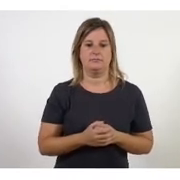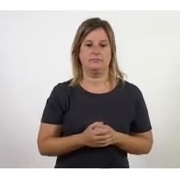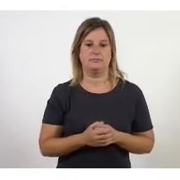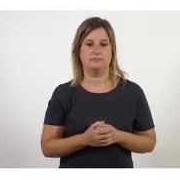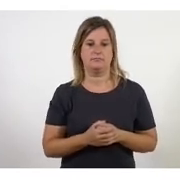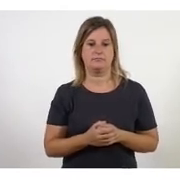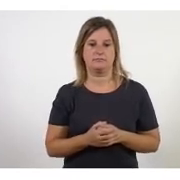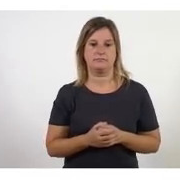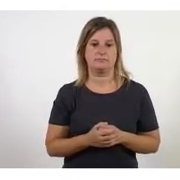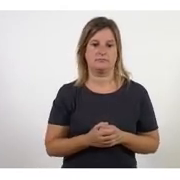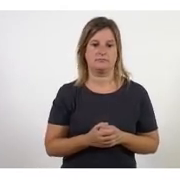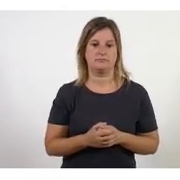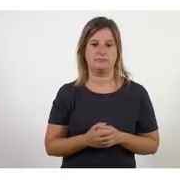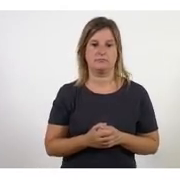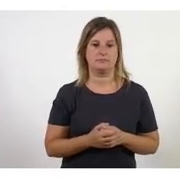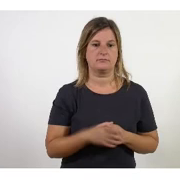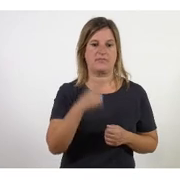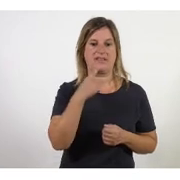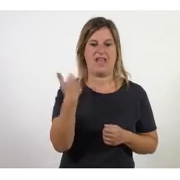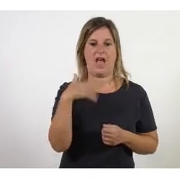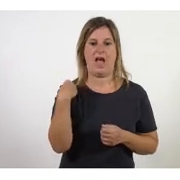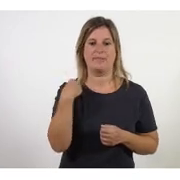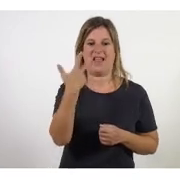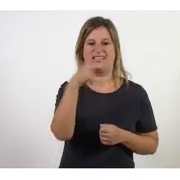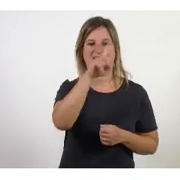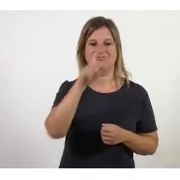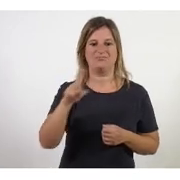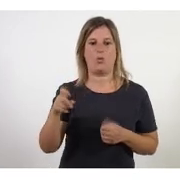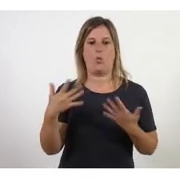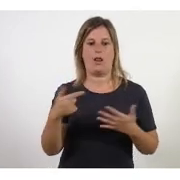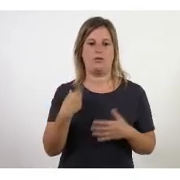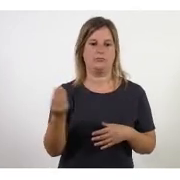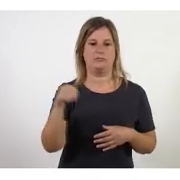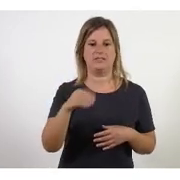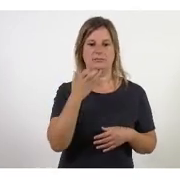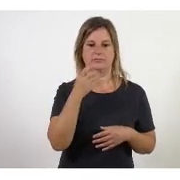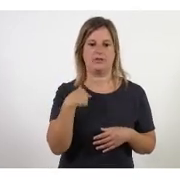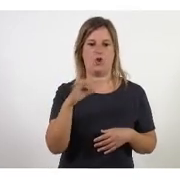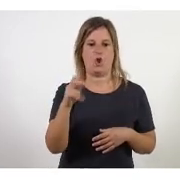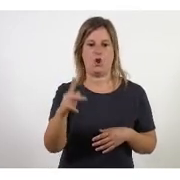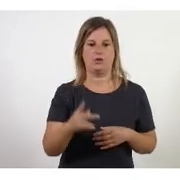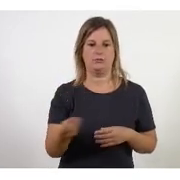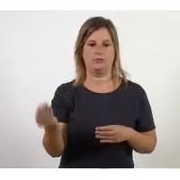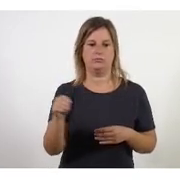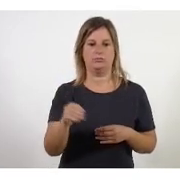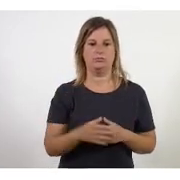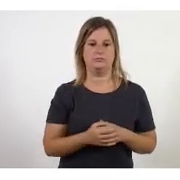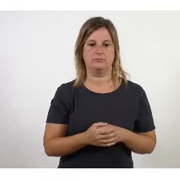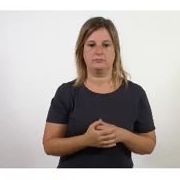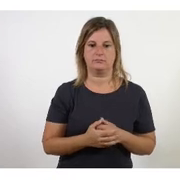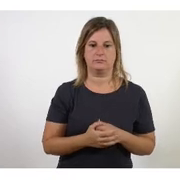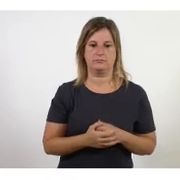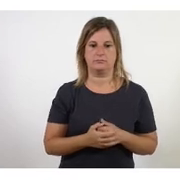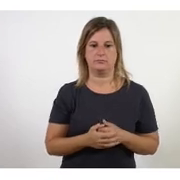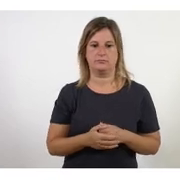meu cas, veieu que ja em diu hi ha 3 clips que estan importats, doncs agafaria aquest de 10 segons i li diria OK i he agafat un